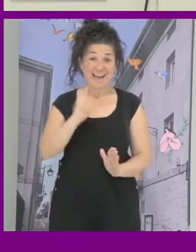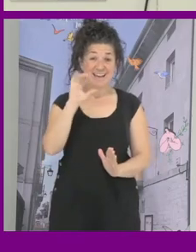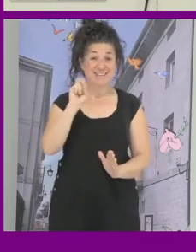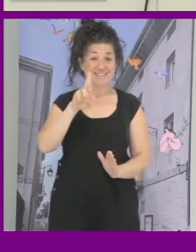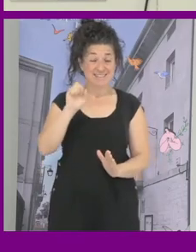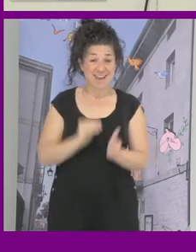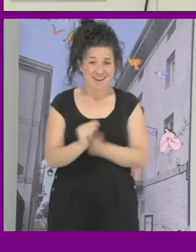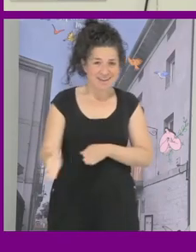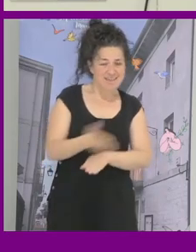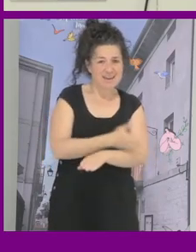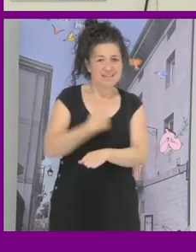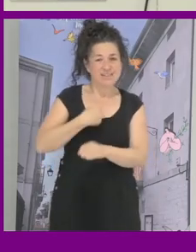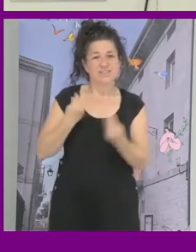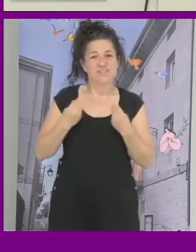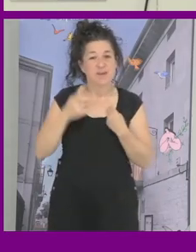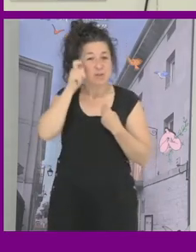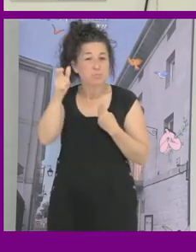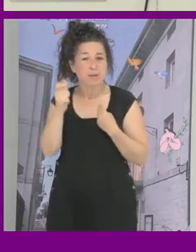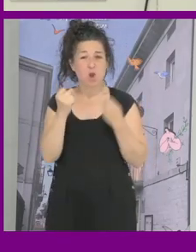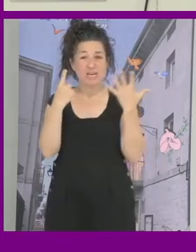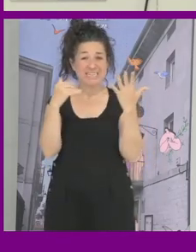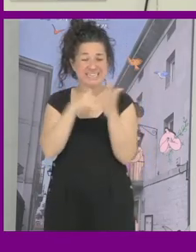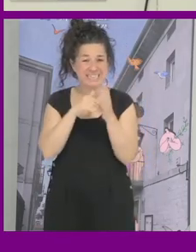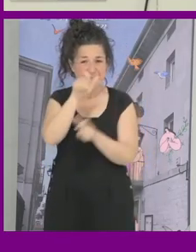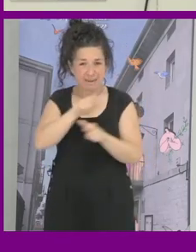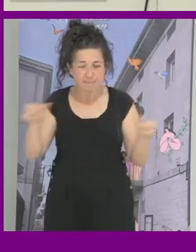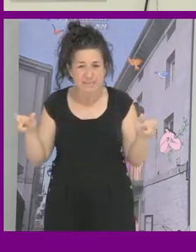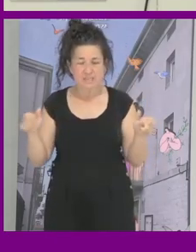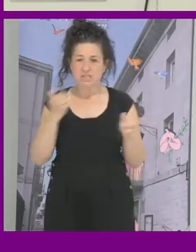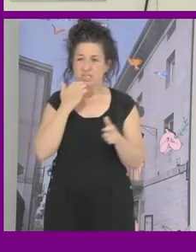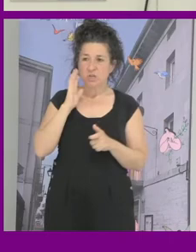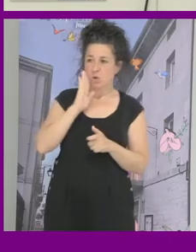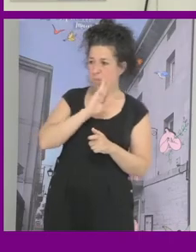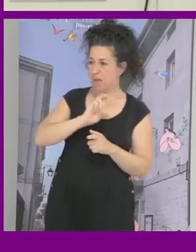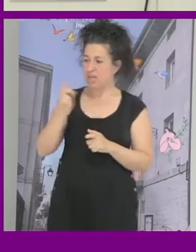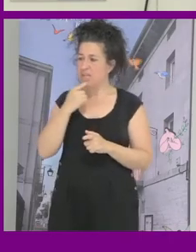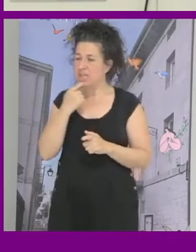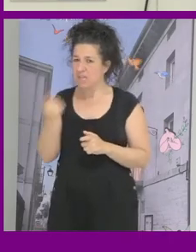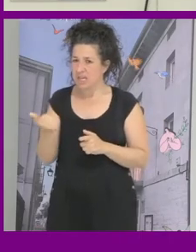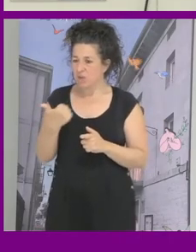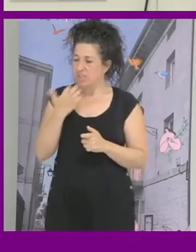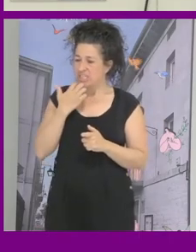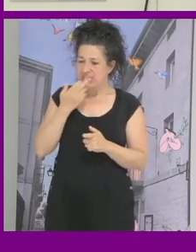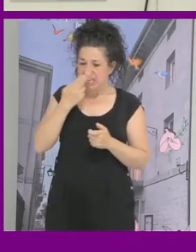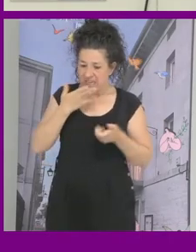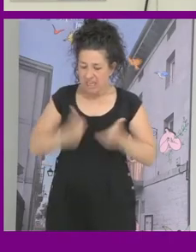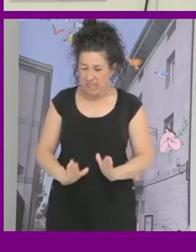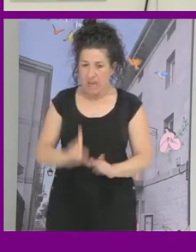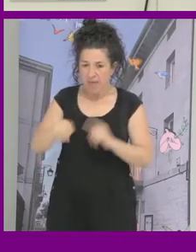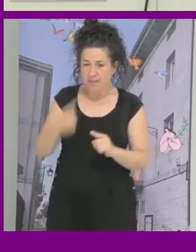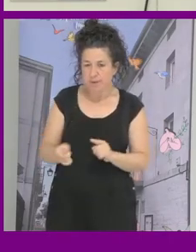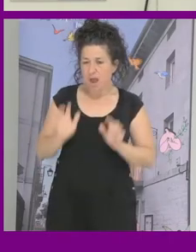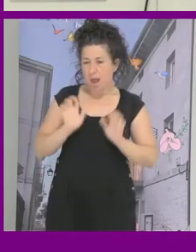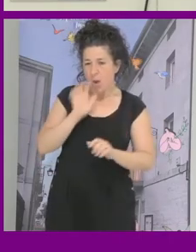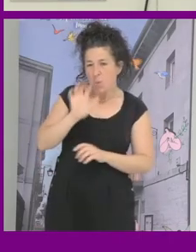6.000 biztanle ditu, Ainarari esaten nion. Eta umeari barre egiten badiote bi ama dituelako, pasa dugun guztiarekin